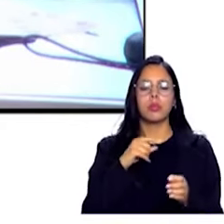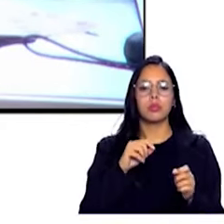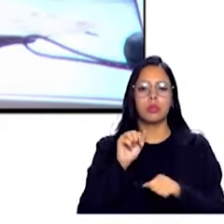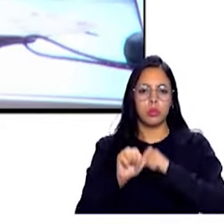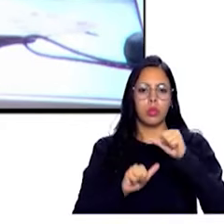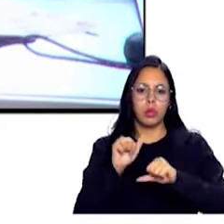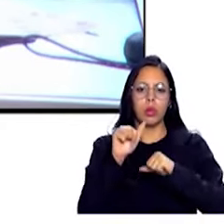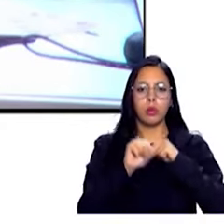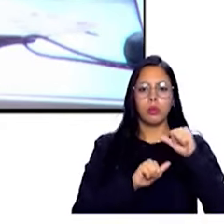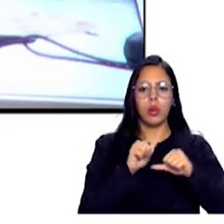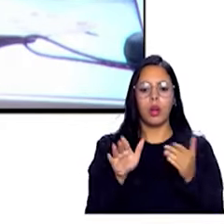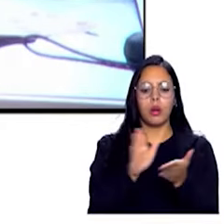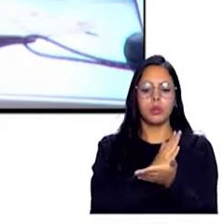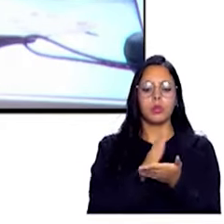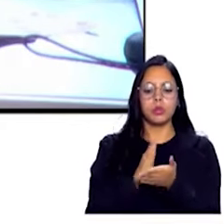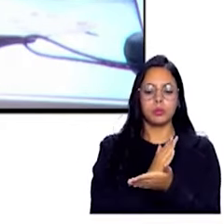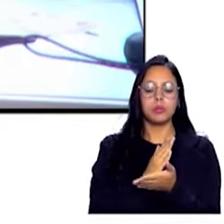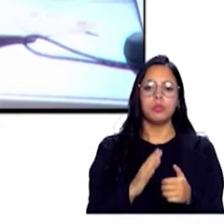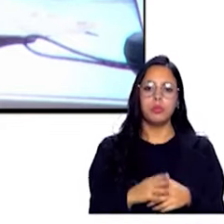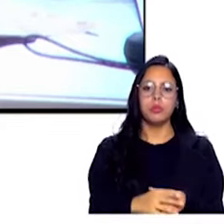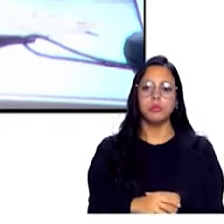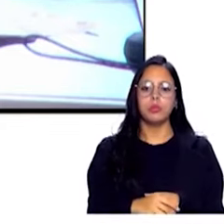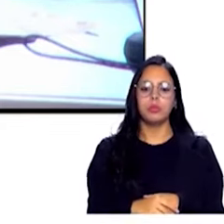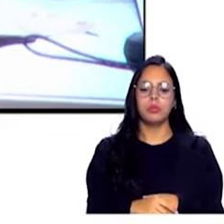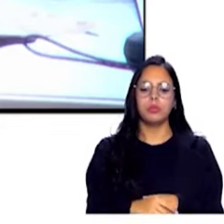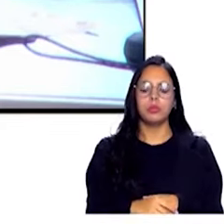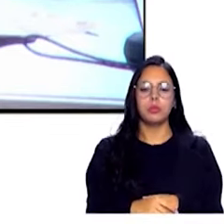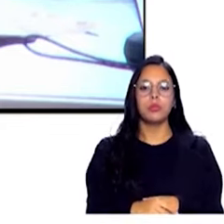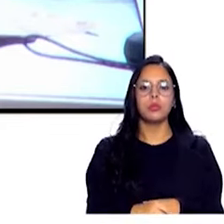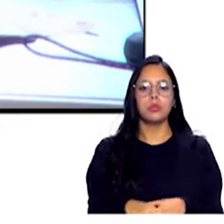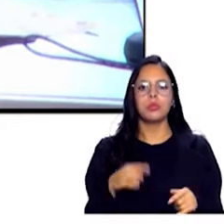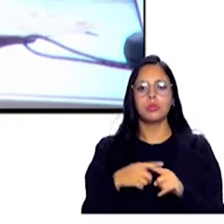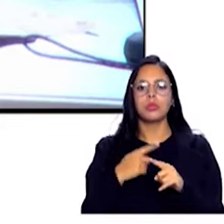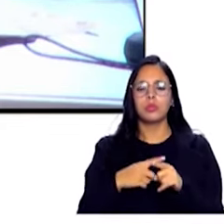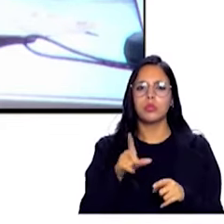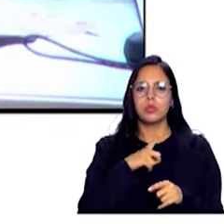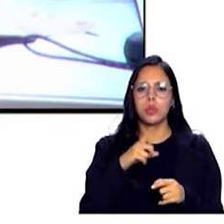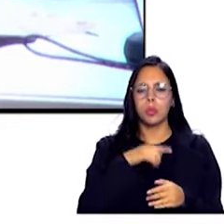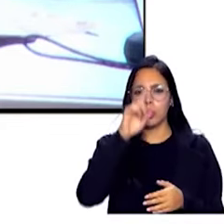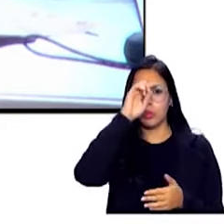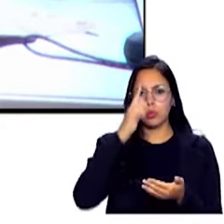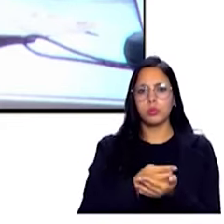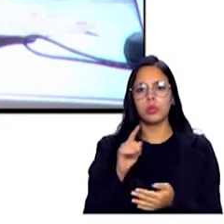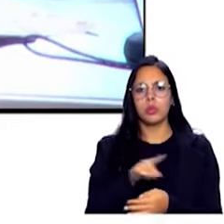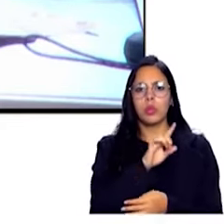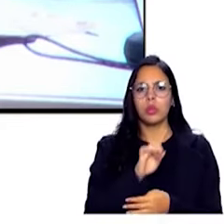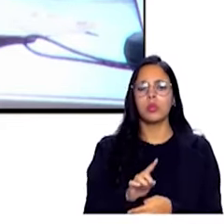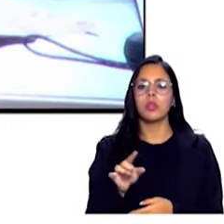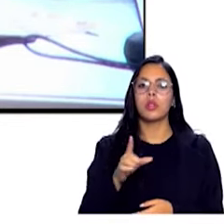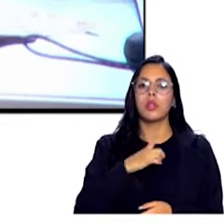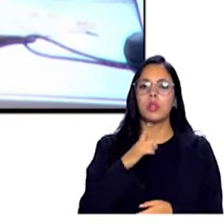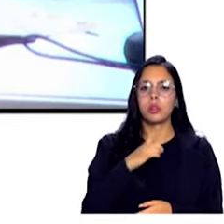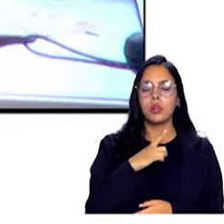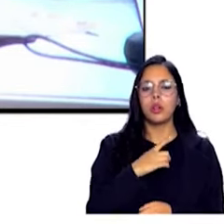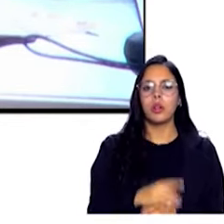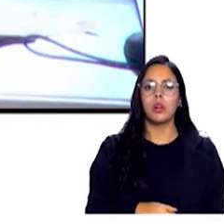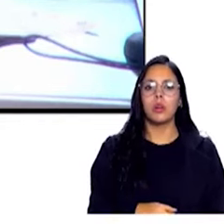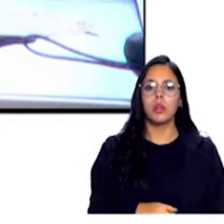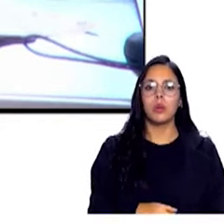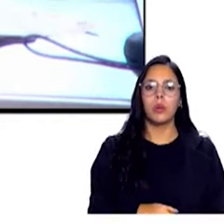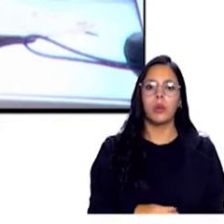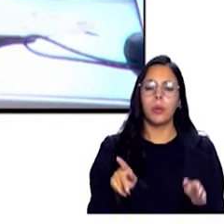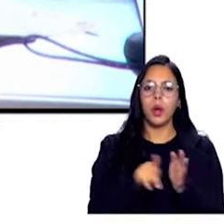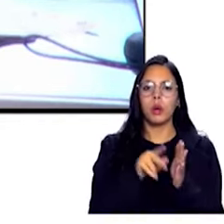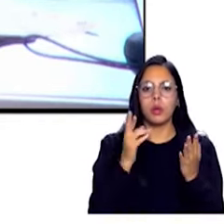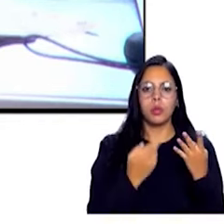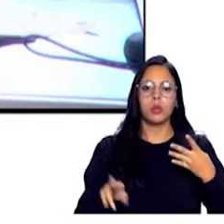parce que même si la cour de cassation fonctionne bien avec un nombre TRS important de pourvoi la jurisprudence